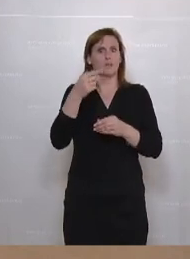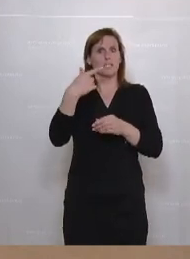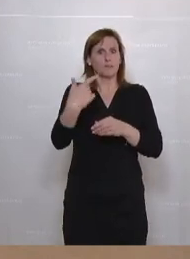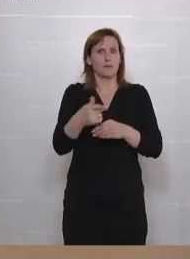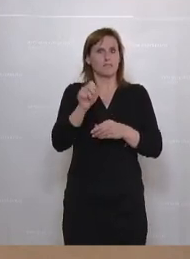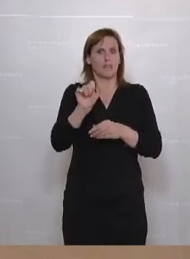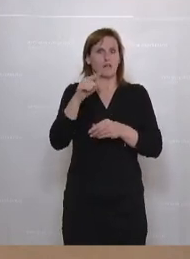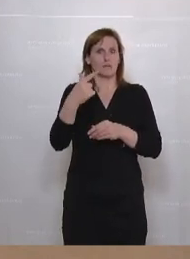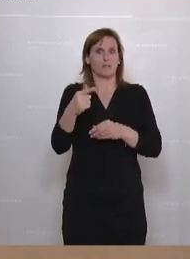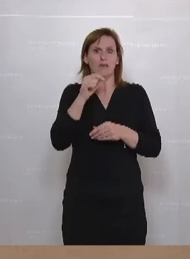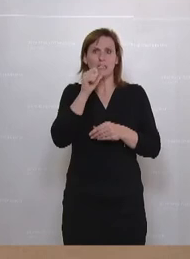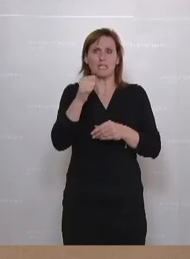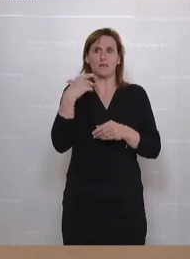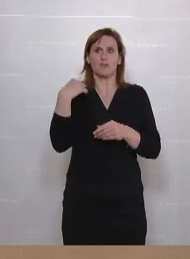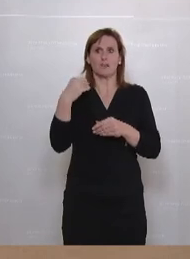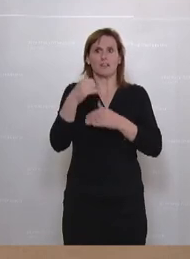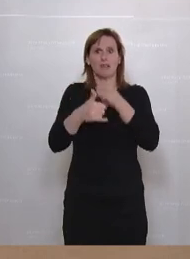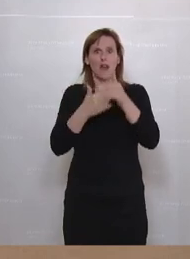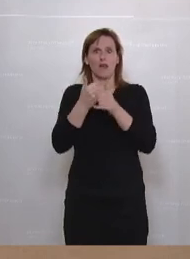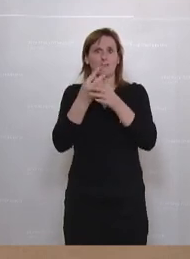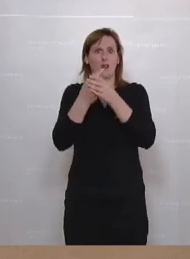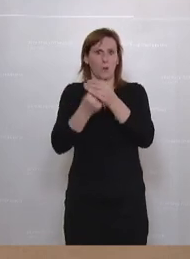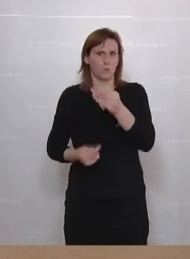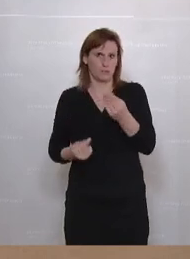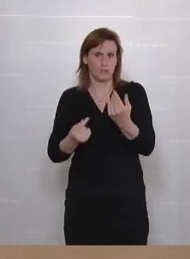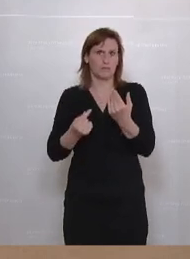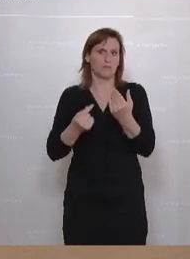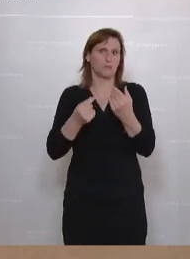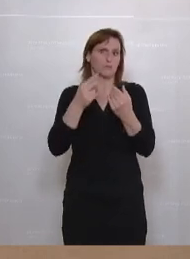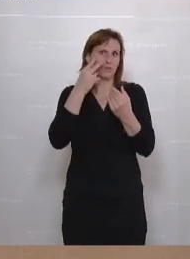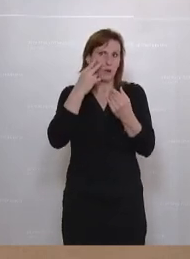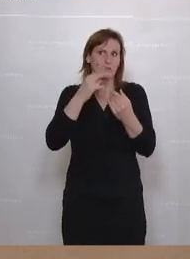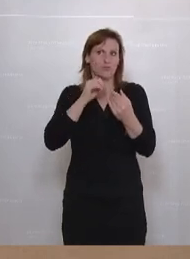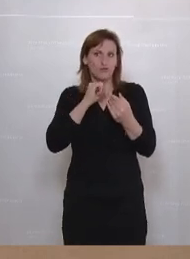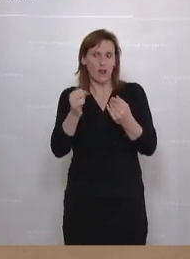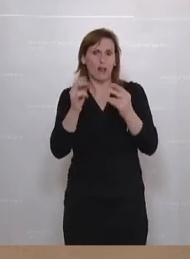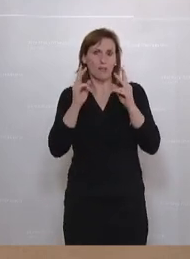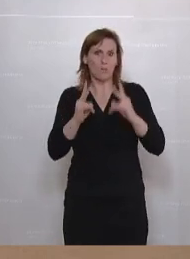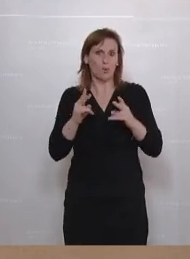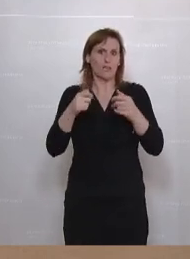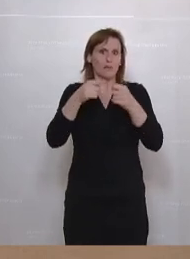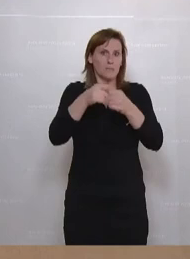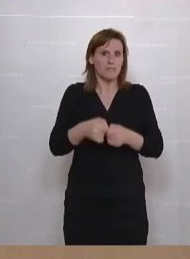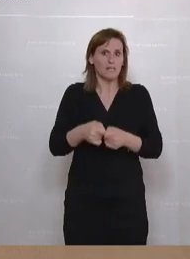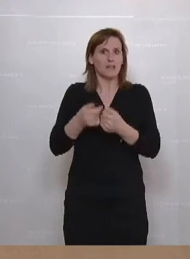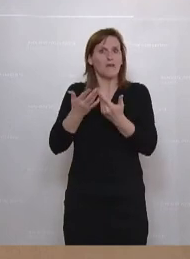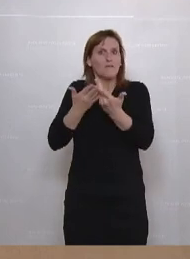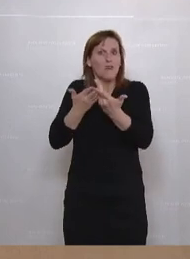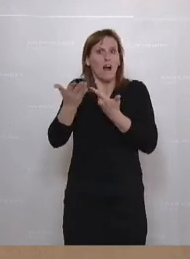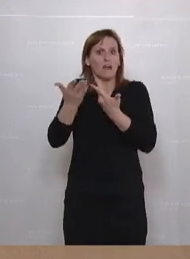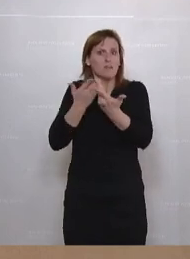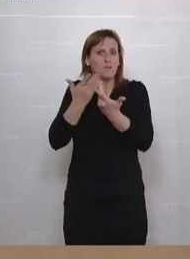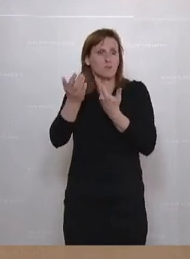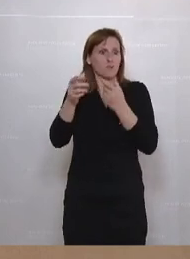ein verlorenes Jahr wird. Es bleibt einfach Europas Stückwerk, solange wir diese Region, die ja von EU-Mitgliedstaaten umringt ist, die ganz klar europäisch